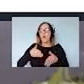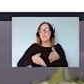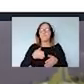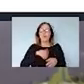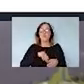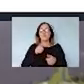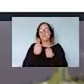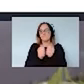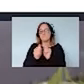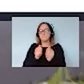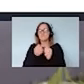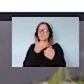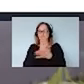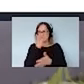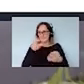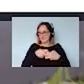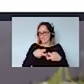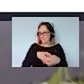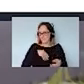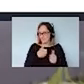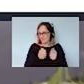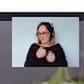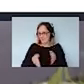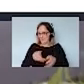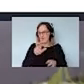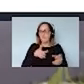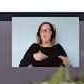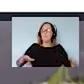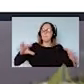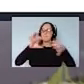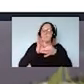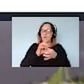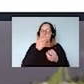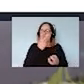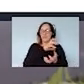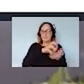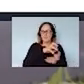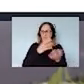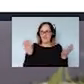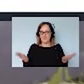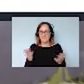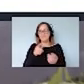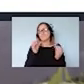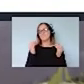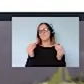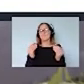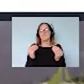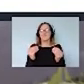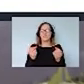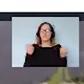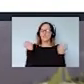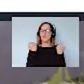Dotem wirtualnie, więc próbujemy połączyć fizycznie te dwa światy. I jakby tutaj widać idealnie siłę